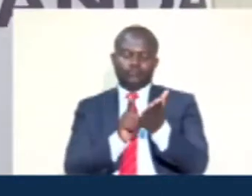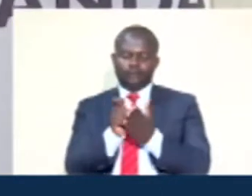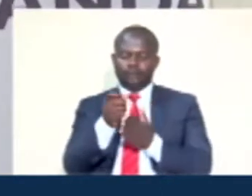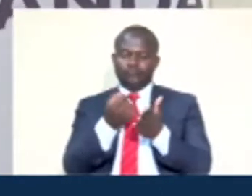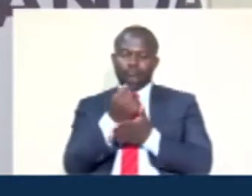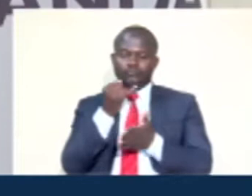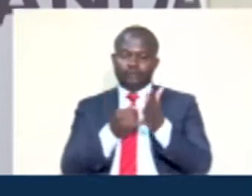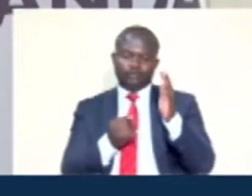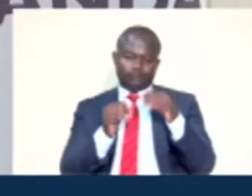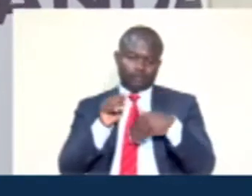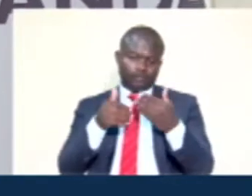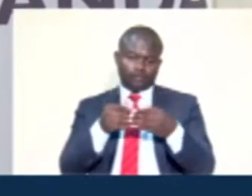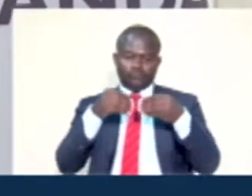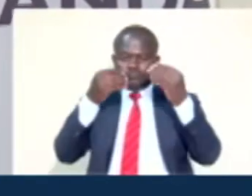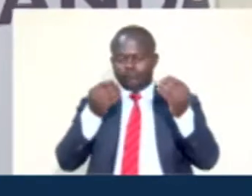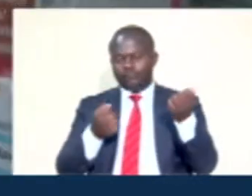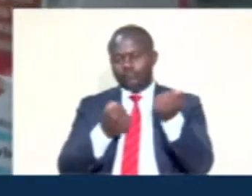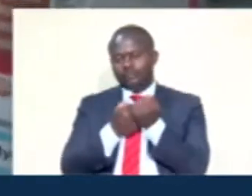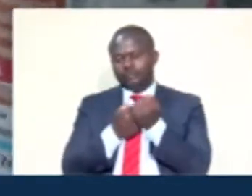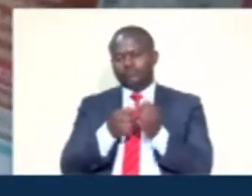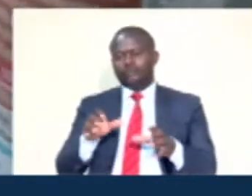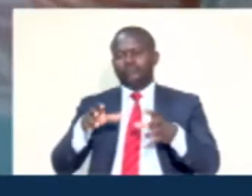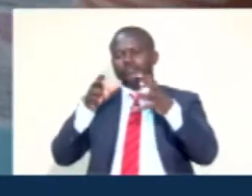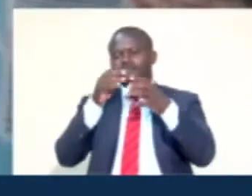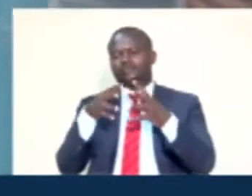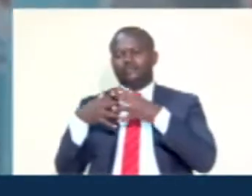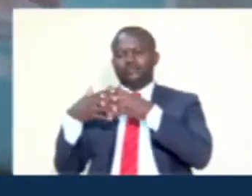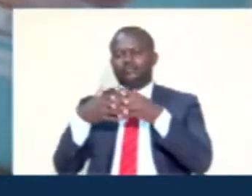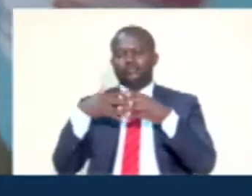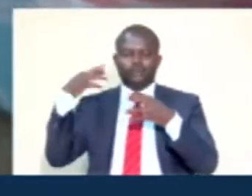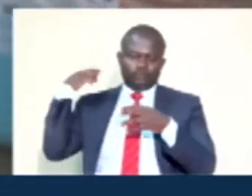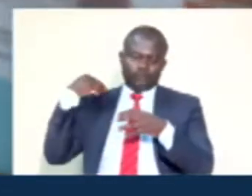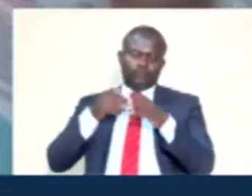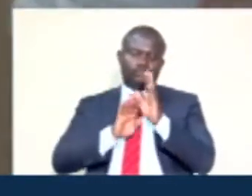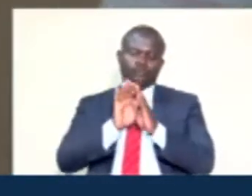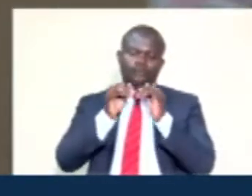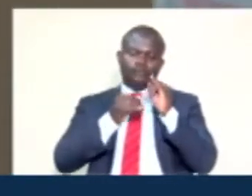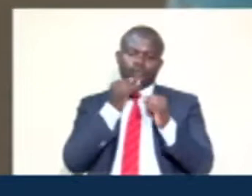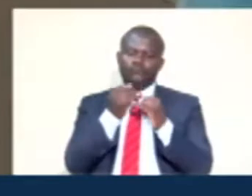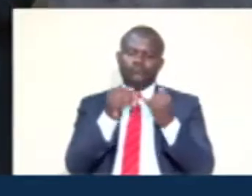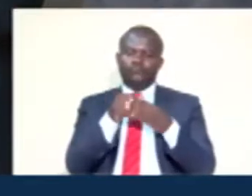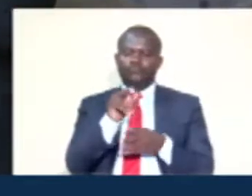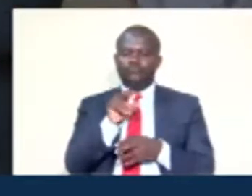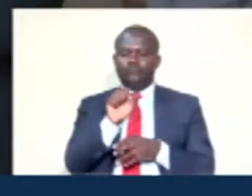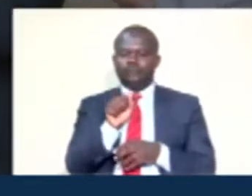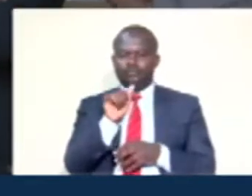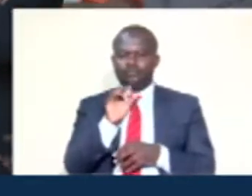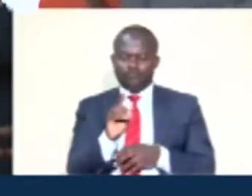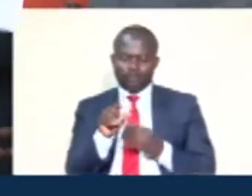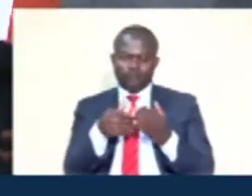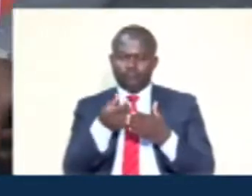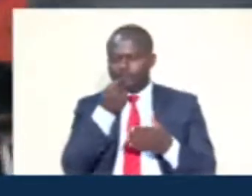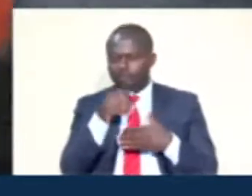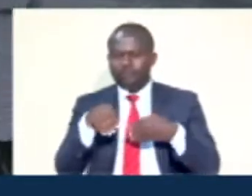SIDA, ikaba yatanzwe ku nkunga y'ikigega cy'Amerika gishinzwe iterambere mpuzamahanga USAID. Iyi miti